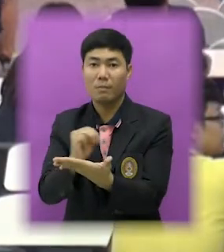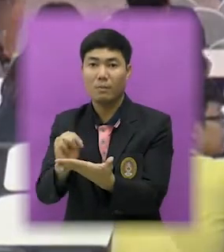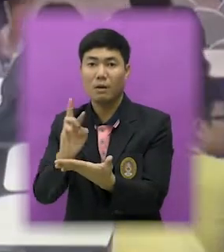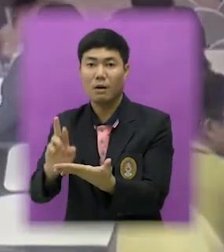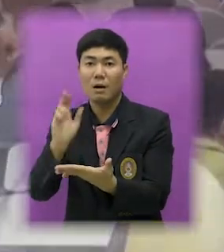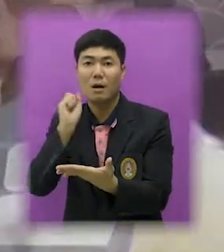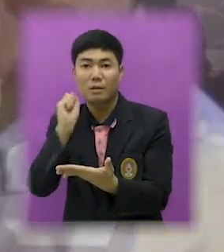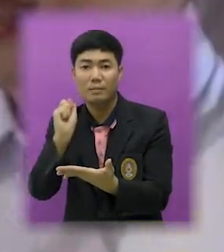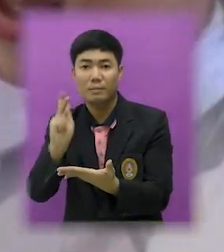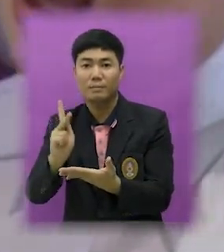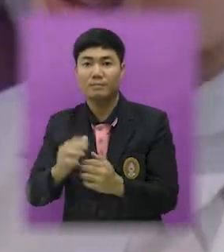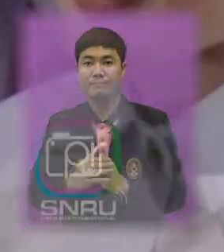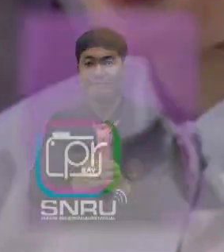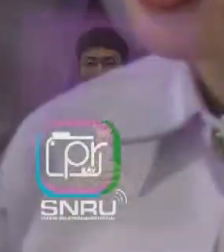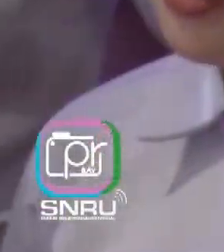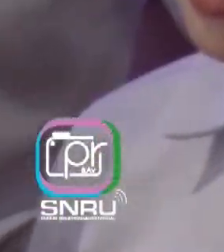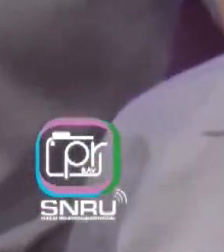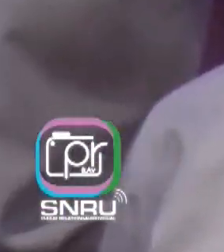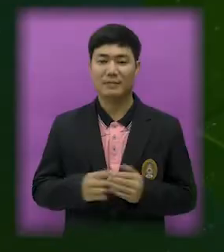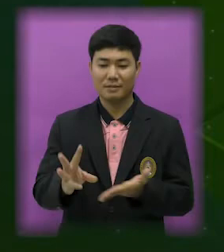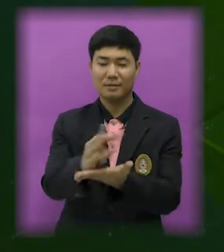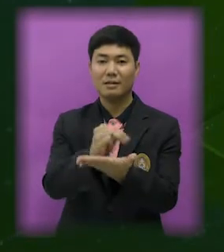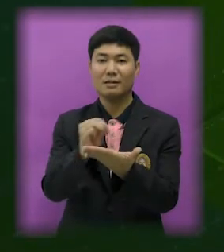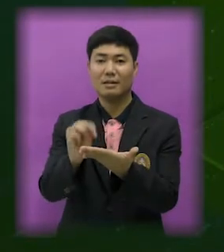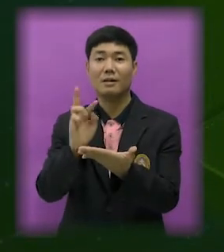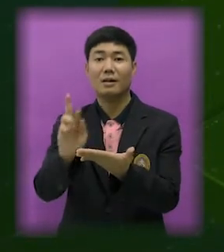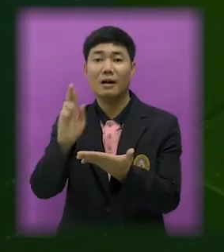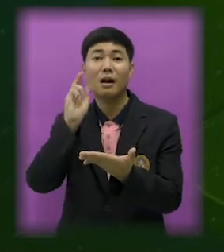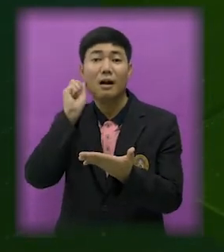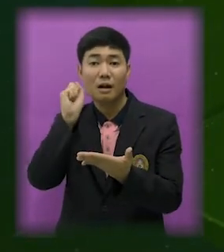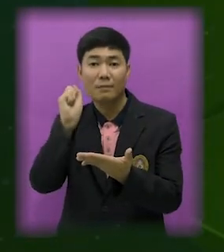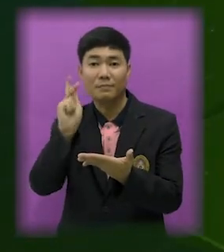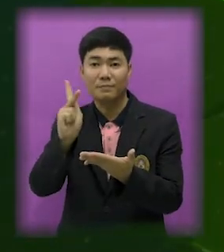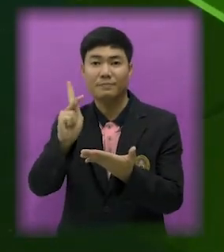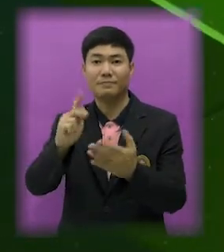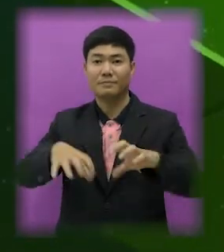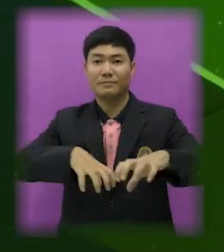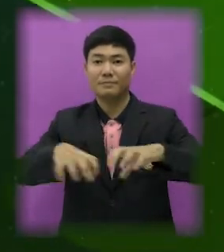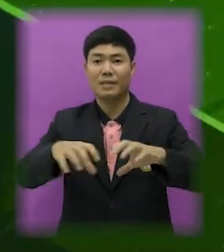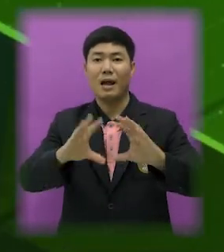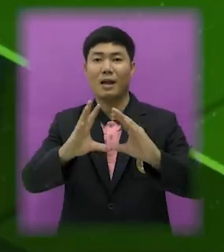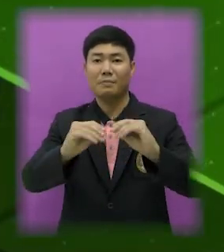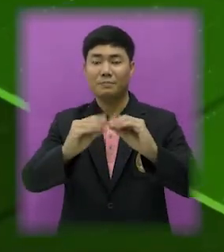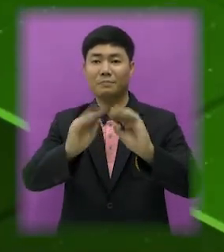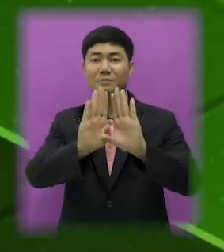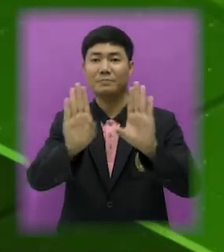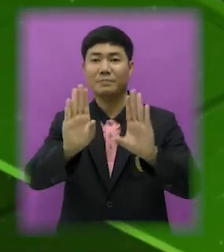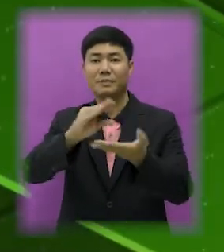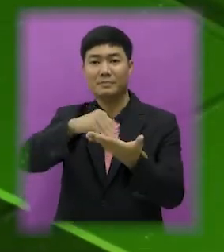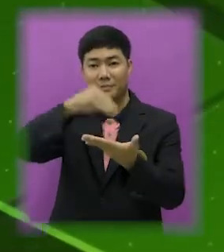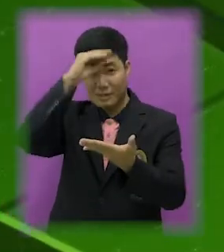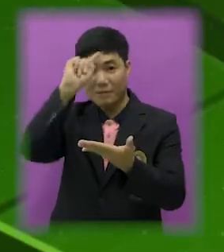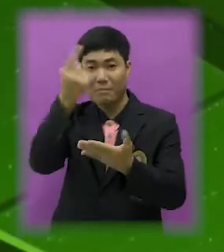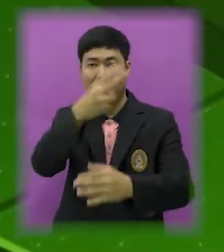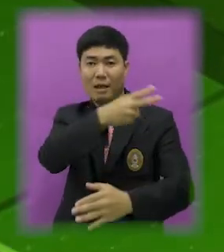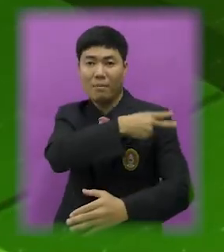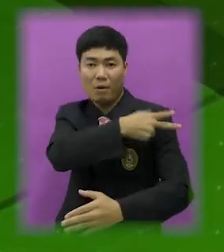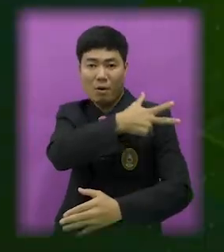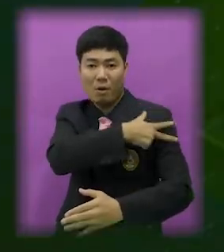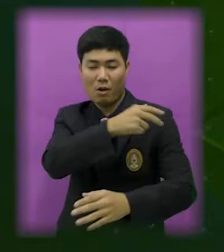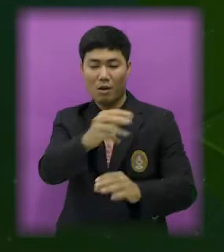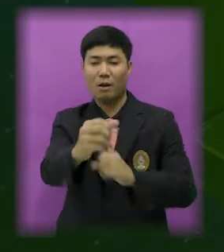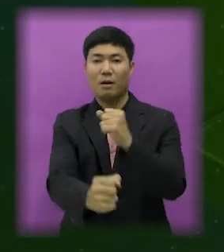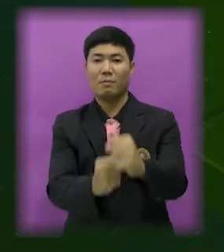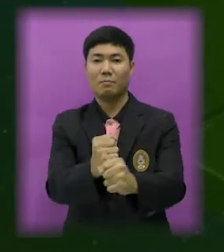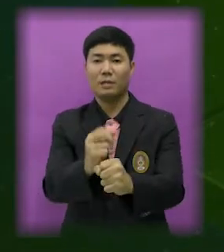ราชภัฏสกลนครมหาวิทยาลัยราชภัฏสกลนครจัดประถมนิเทศนักศึกษาระดับบัณฑิตศึกษ